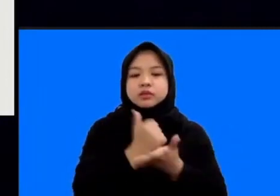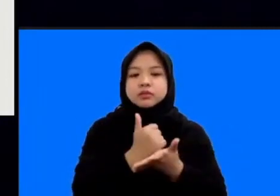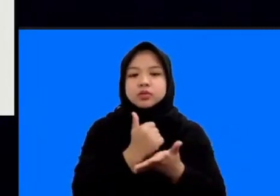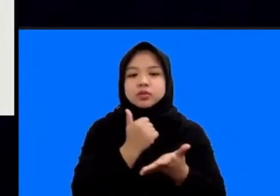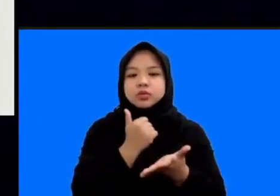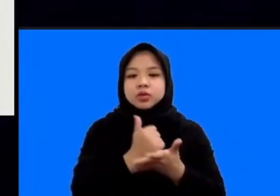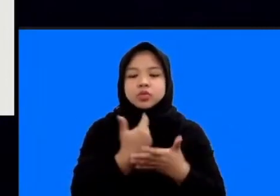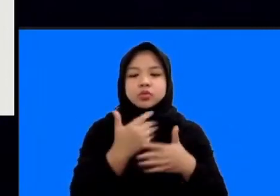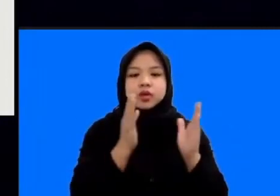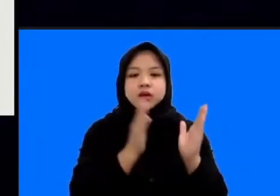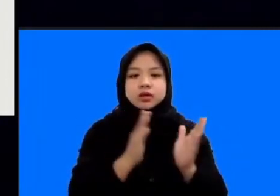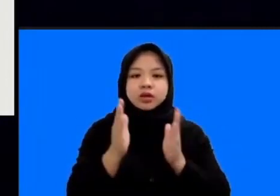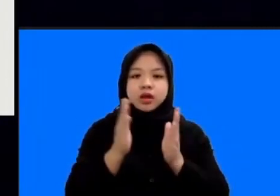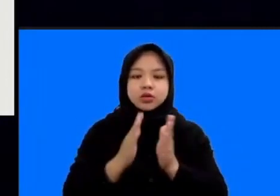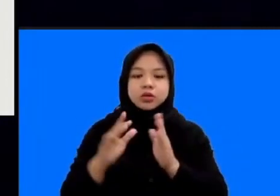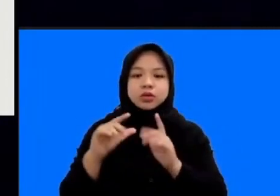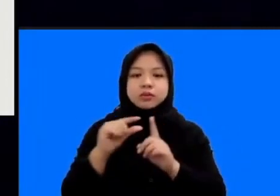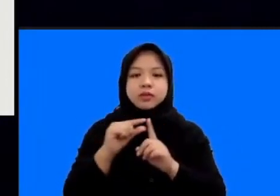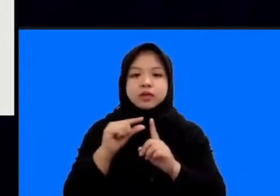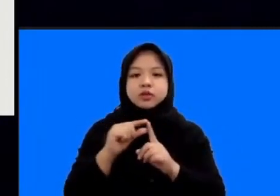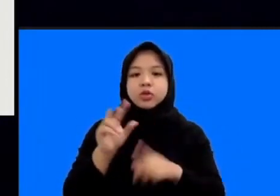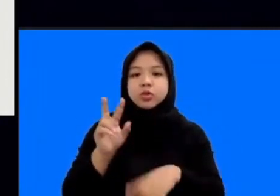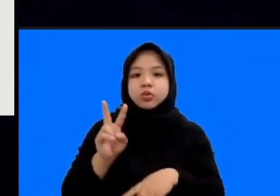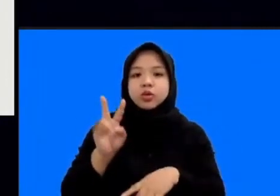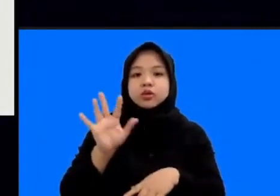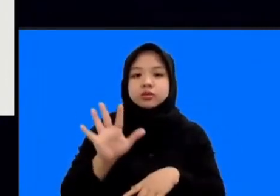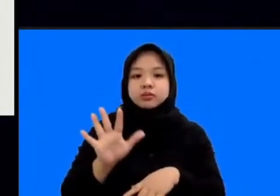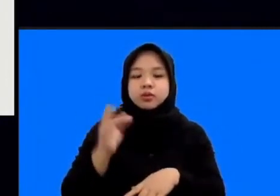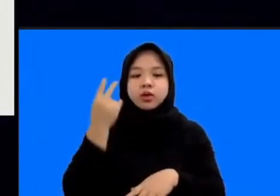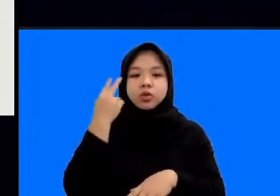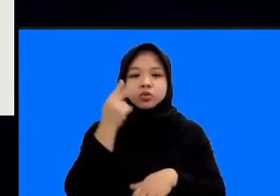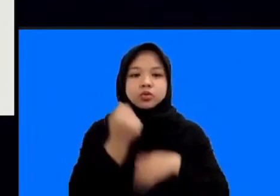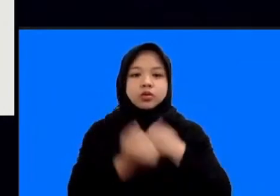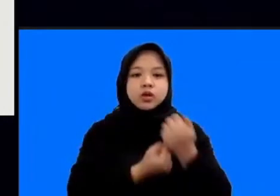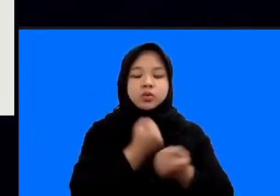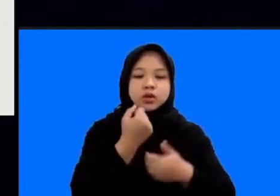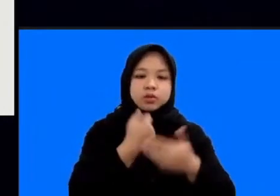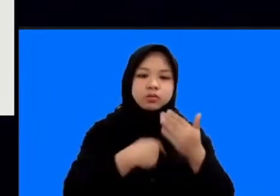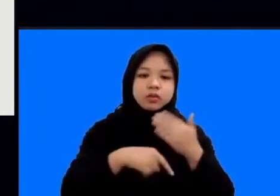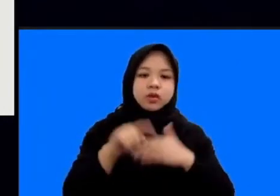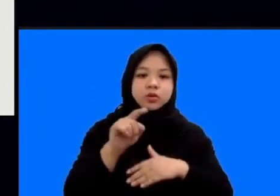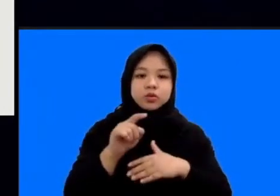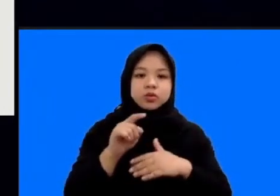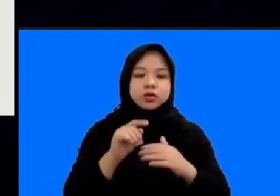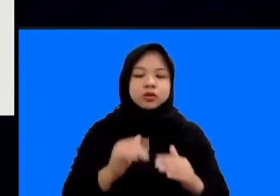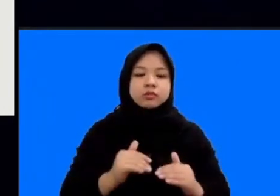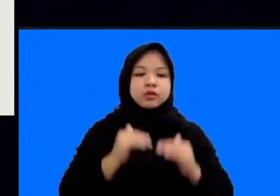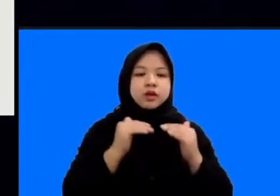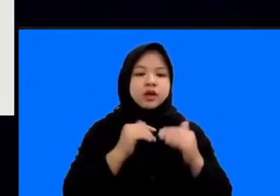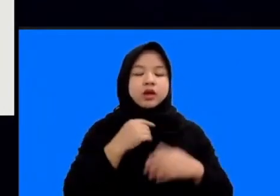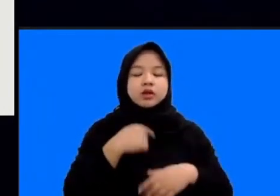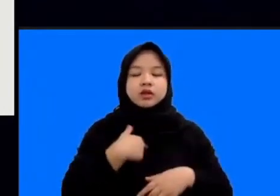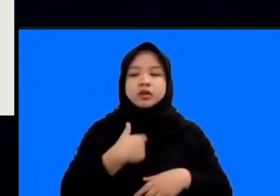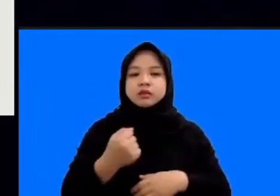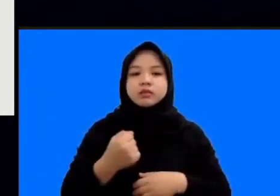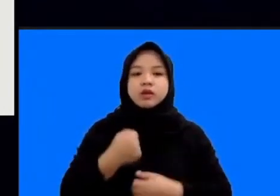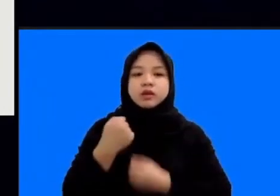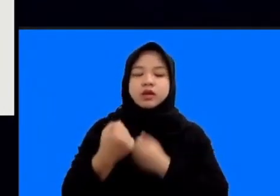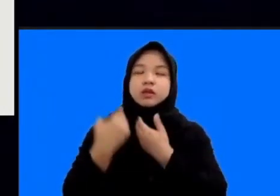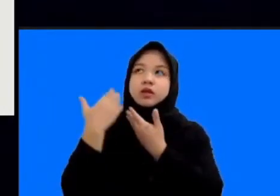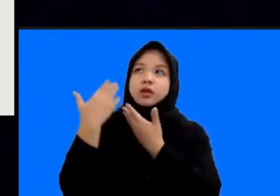diatur dalam pasal 25 juga gitu ya untuk dilakukan melalui yang pertama ada peningkatan iman dan taqwa pengetahuan dan teknologi